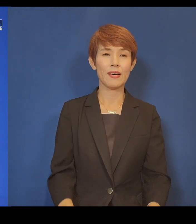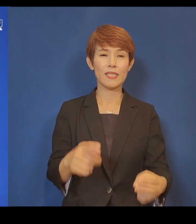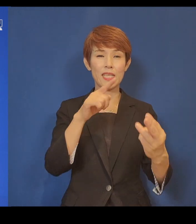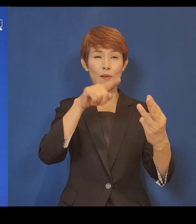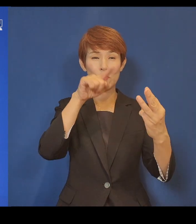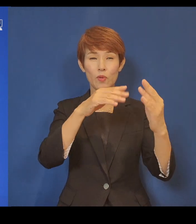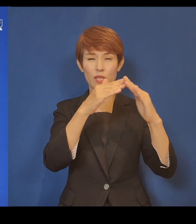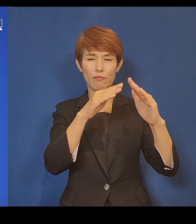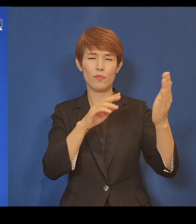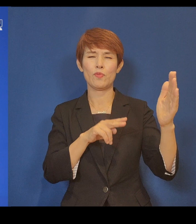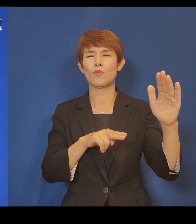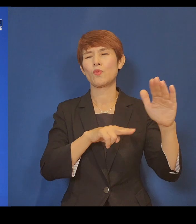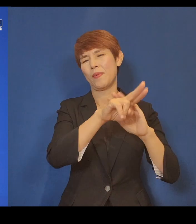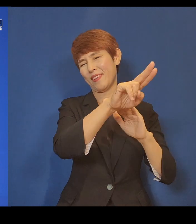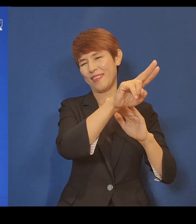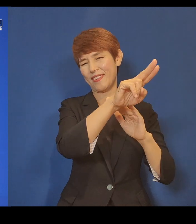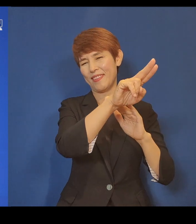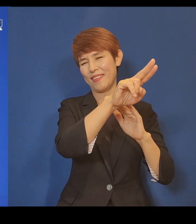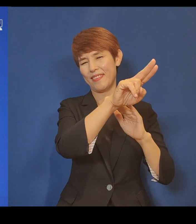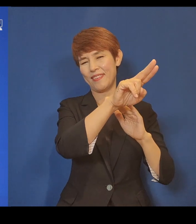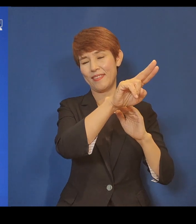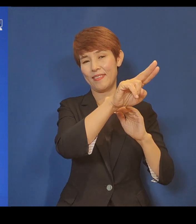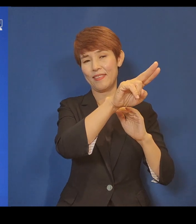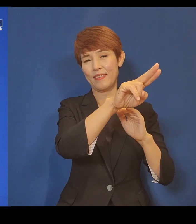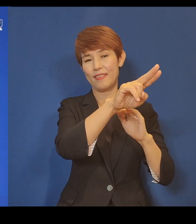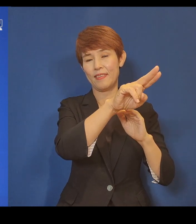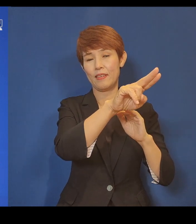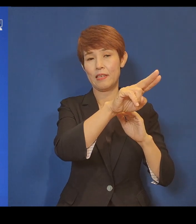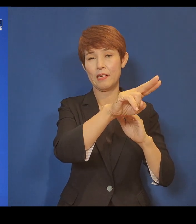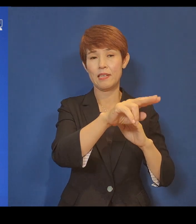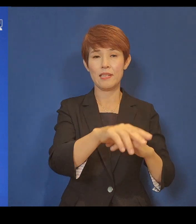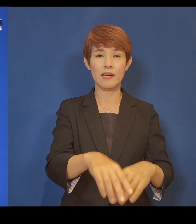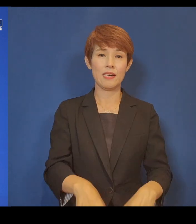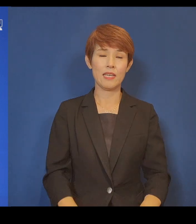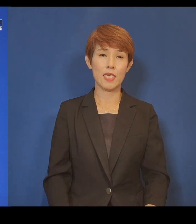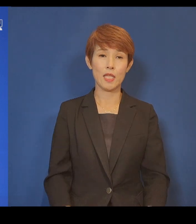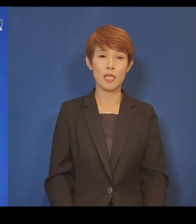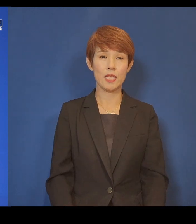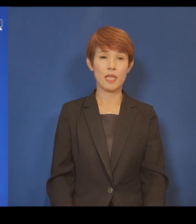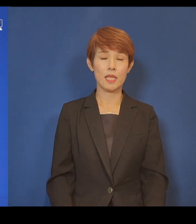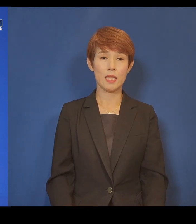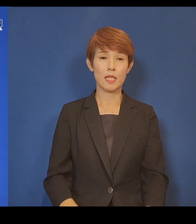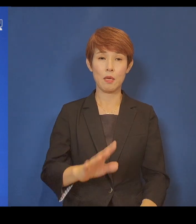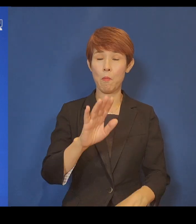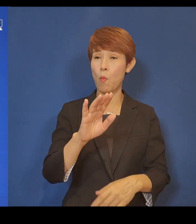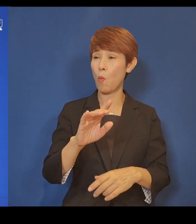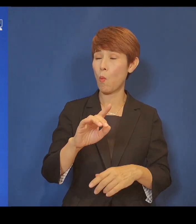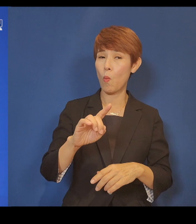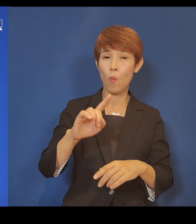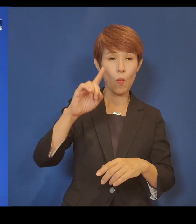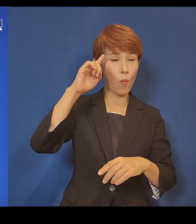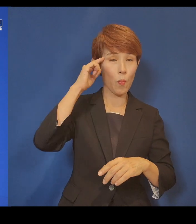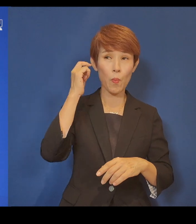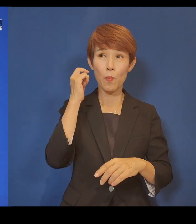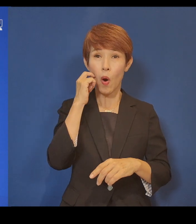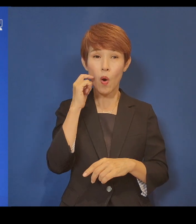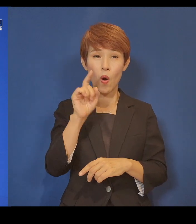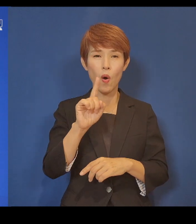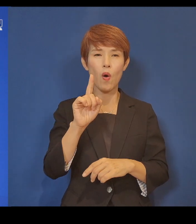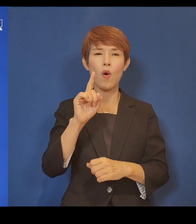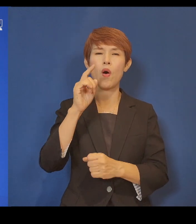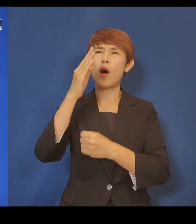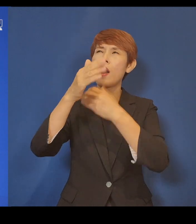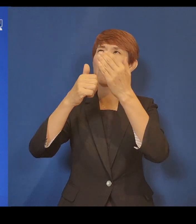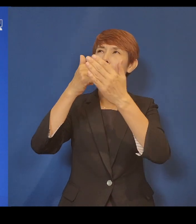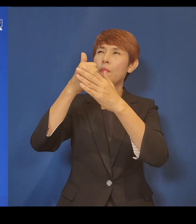외삼촌 집으로 도망가고 있어요. 근데 갑자기 엄청난 반전이 일어납니다. 한 번도 하나님